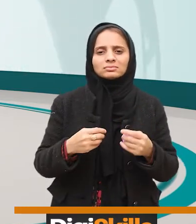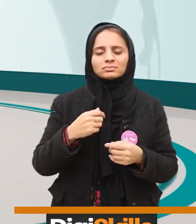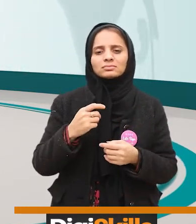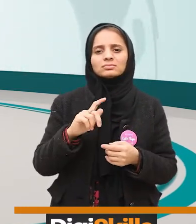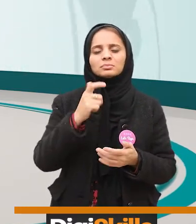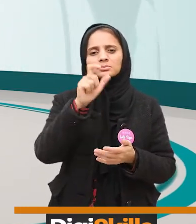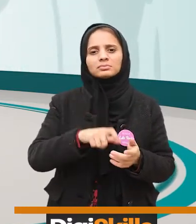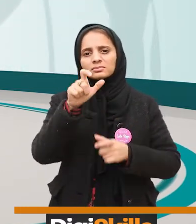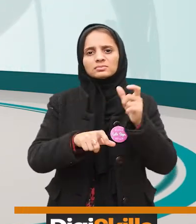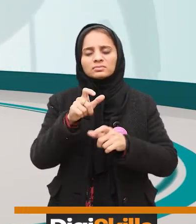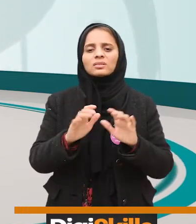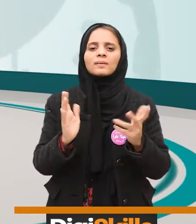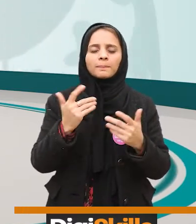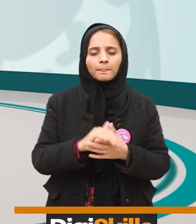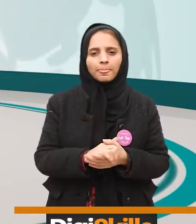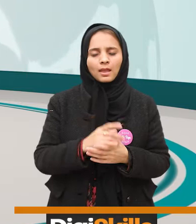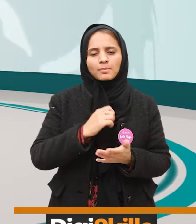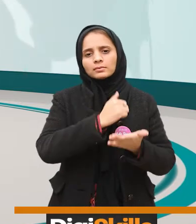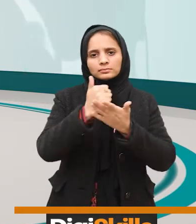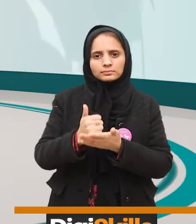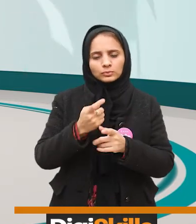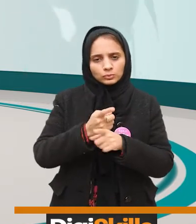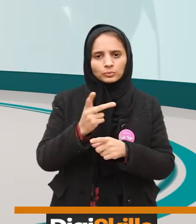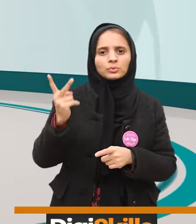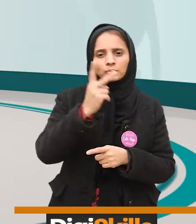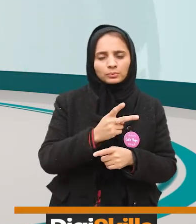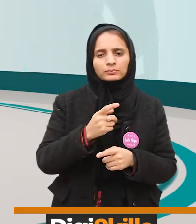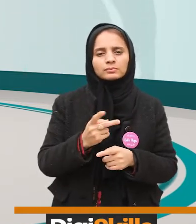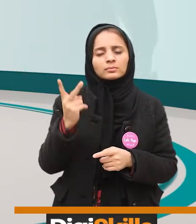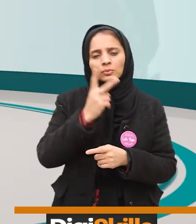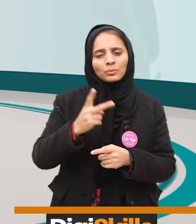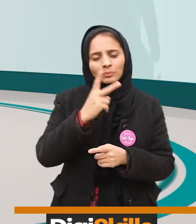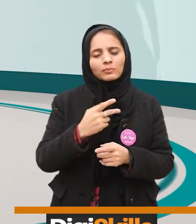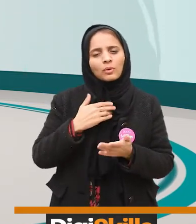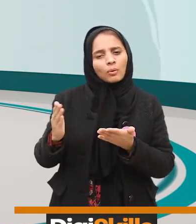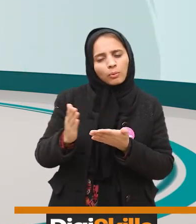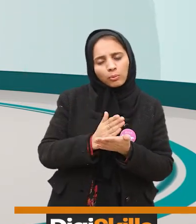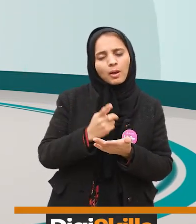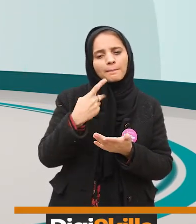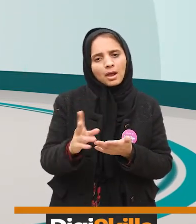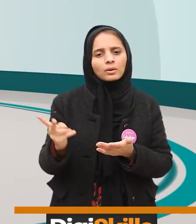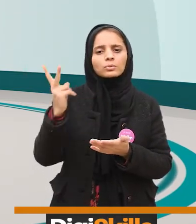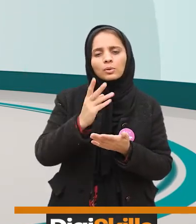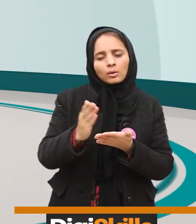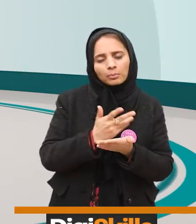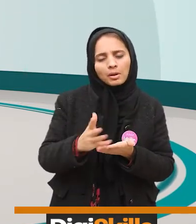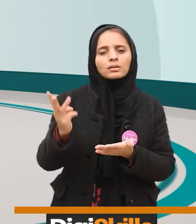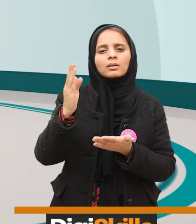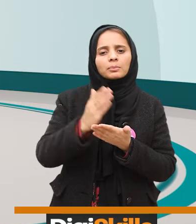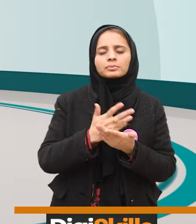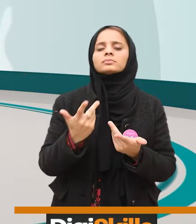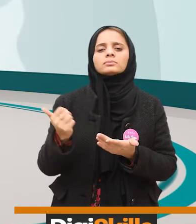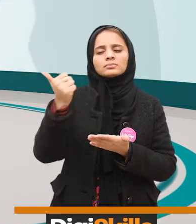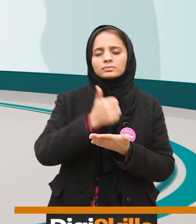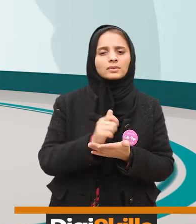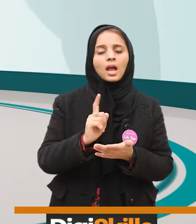آف سلیکٹنگ اے نیو فری لانسر اور اس کو اپنے کام کے لیے دوبارہ ایک وہی پروسیس جس پروسیس سے میں ایک دفعہ گزر چکا ہوں